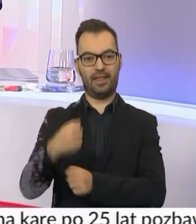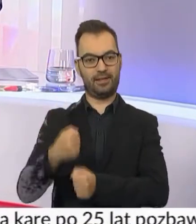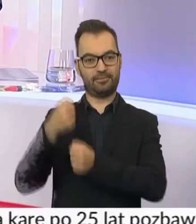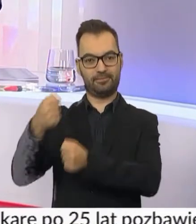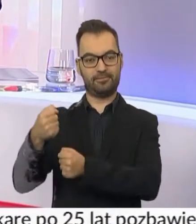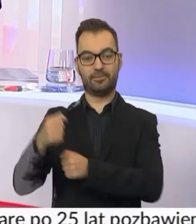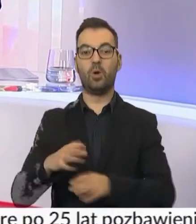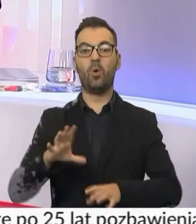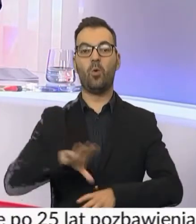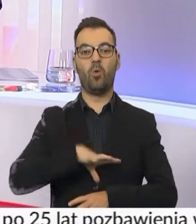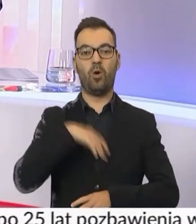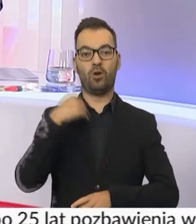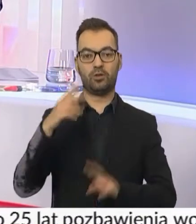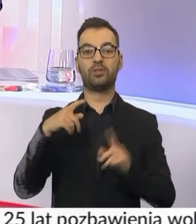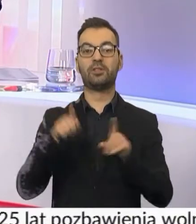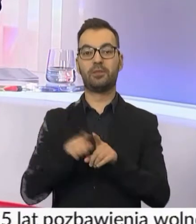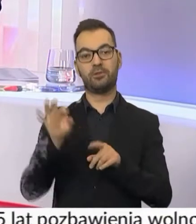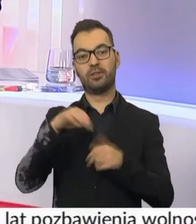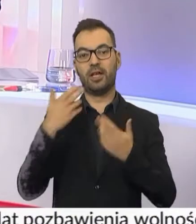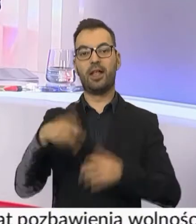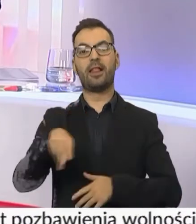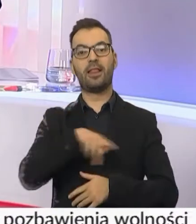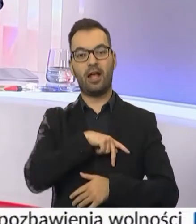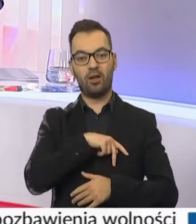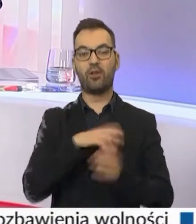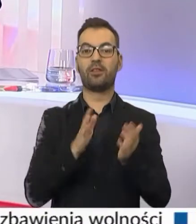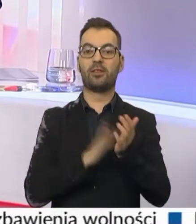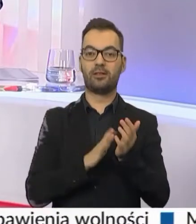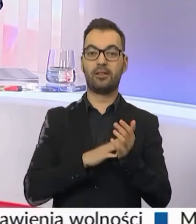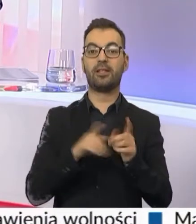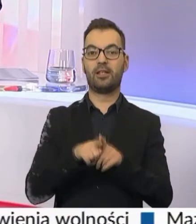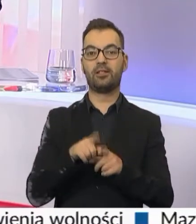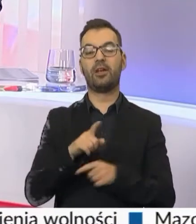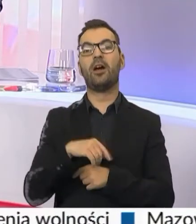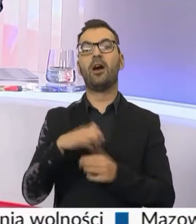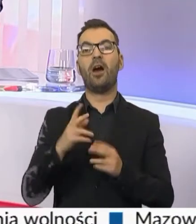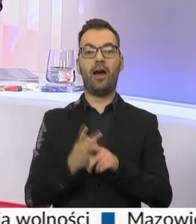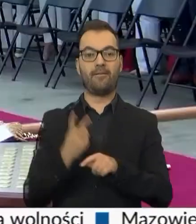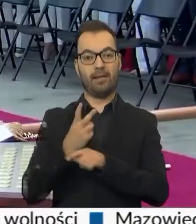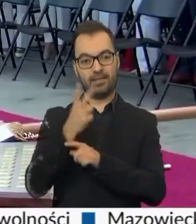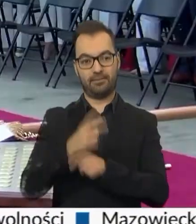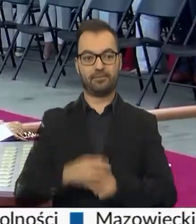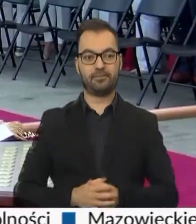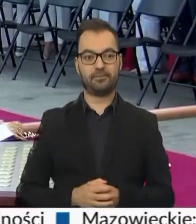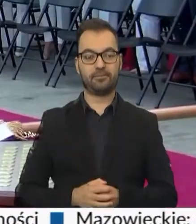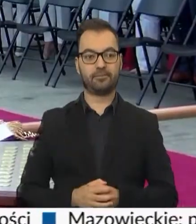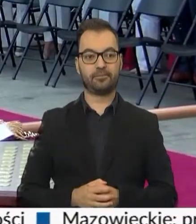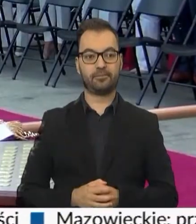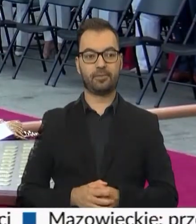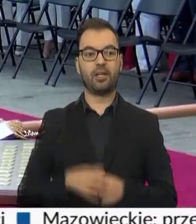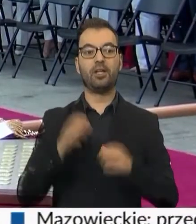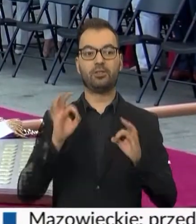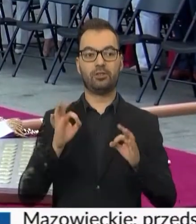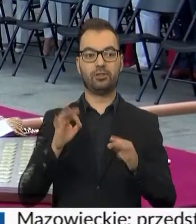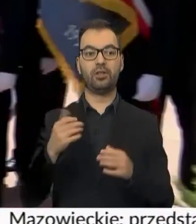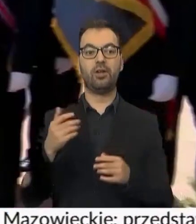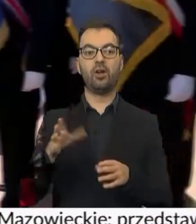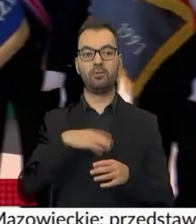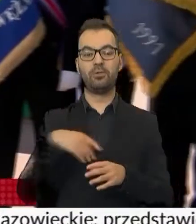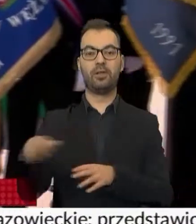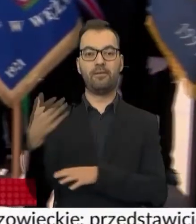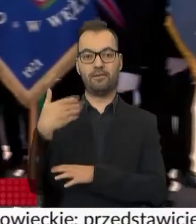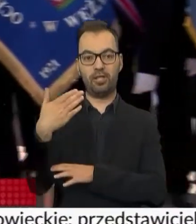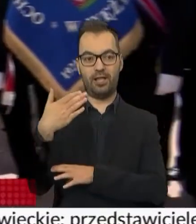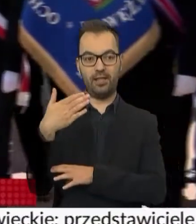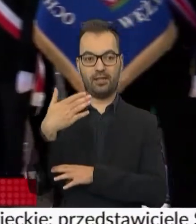Podczas uroczystości wręczono też odznaczenia, nagrody i promesy. W dniu dzisiejszym otrzymaliśmy sztandar, który jest dla